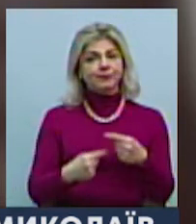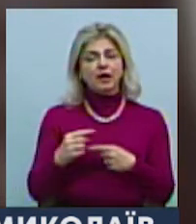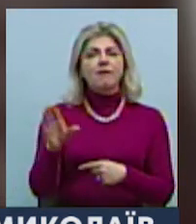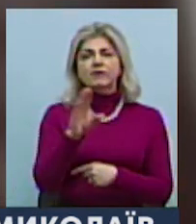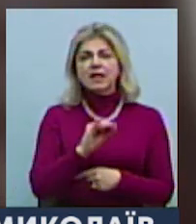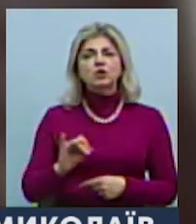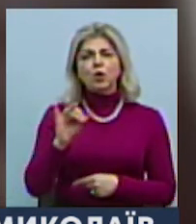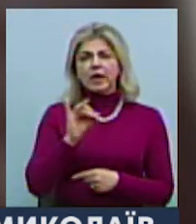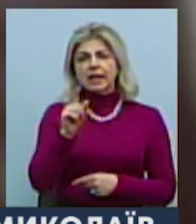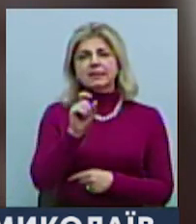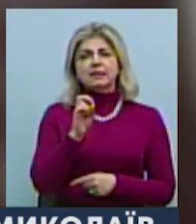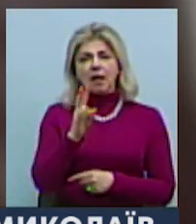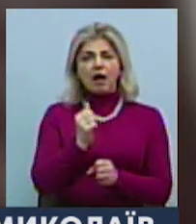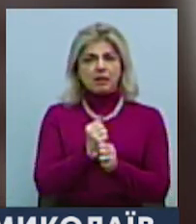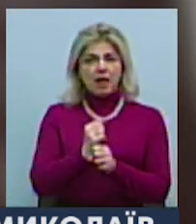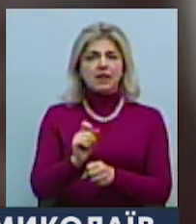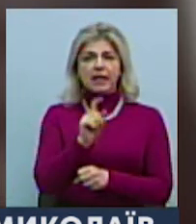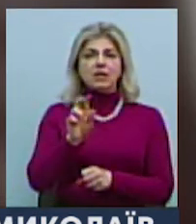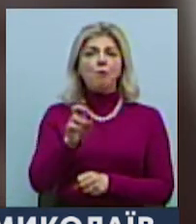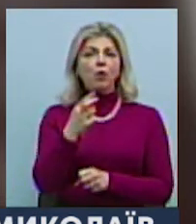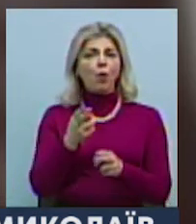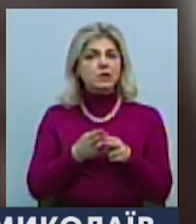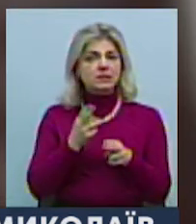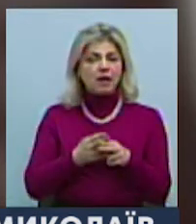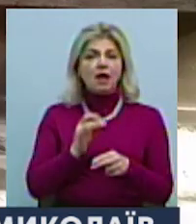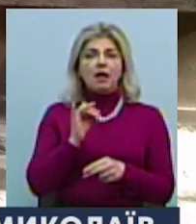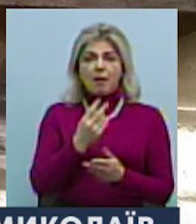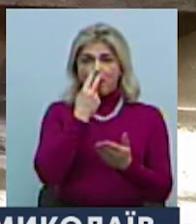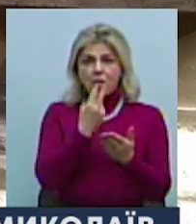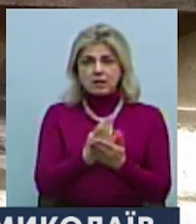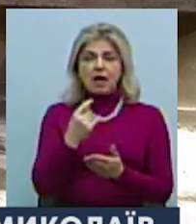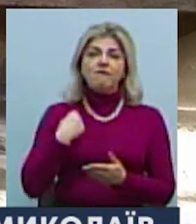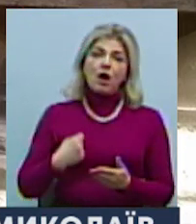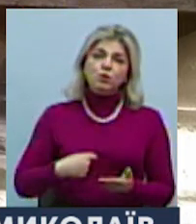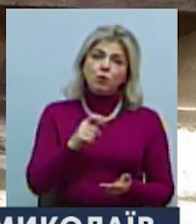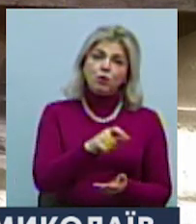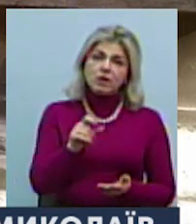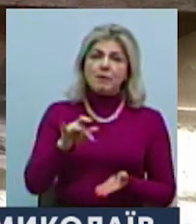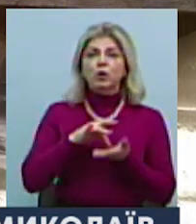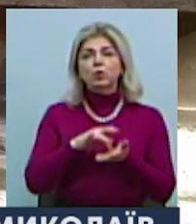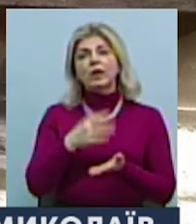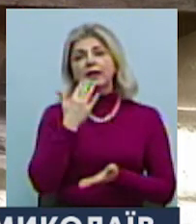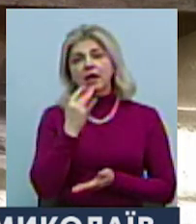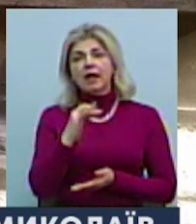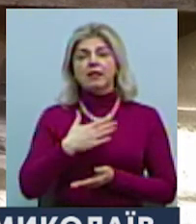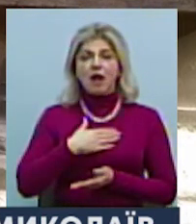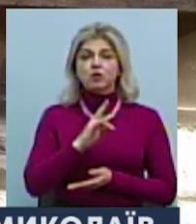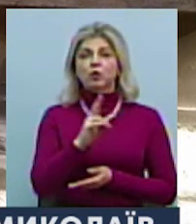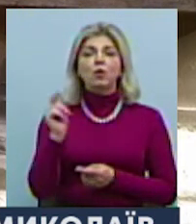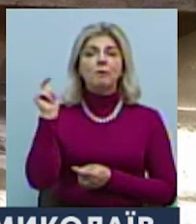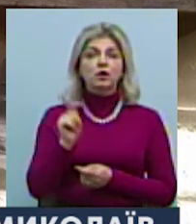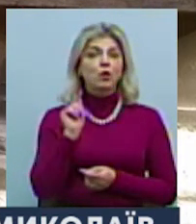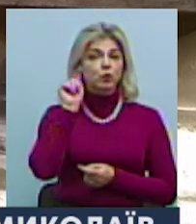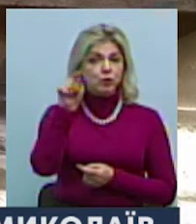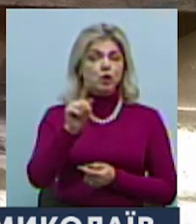виготовлені з бронзи або з чогось кованого. Я з тієї позиції, щоб показати і французам, і туристам іноземним, і нашим, які приїжджають туди,